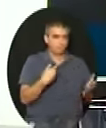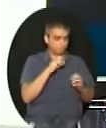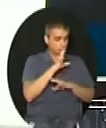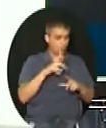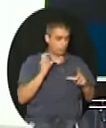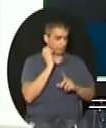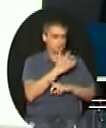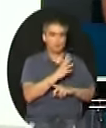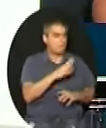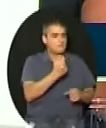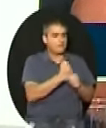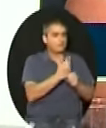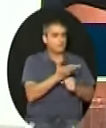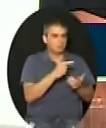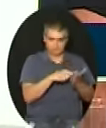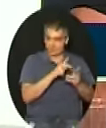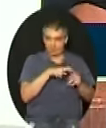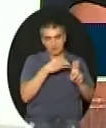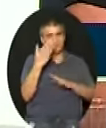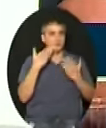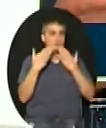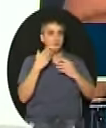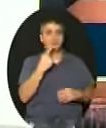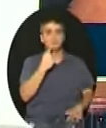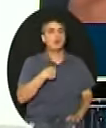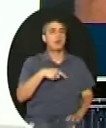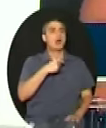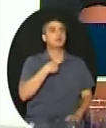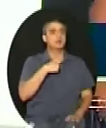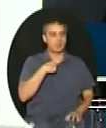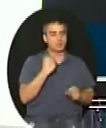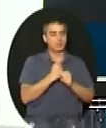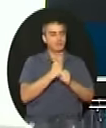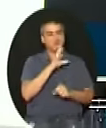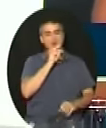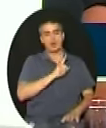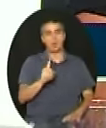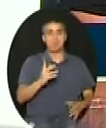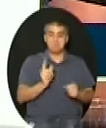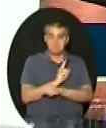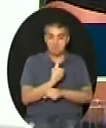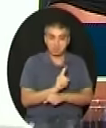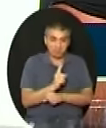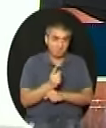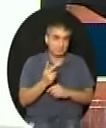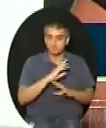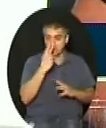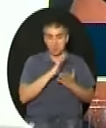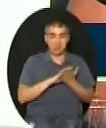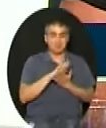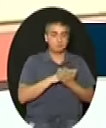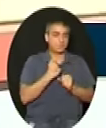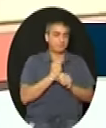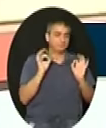בשידור חי, מה אתה הולך לעשות? כי משם הוא הלך לישיבת הקבינט, הוא אמר, אנחנו נעשה ולא נדבר. בינתיים אנחנו לא ראינו